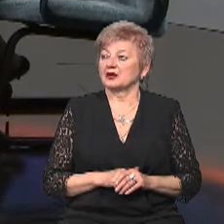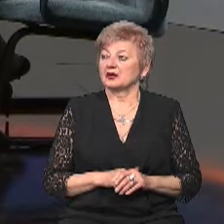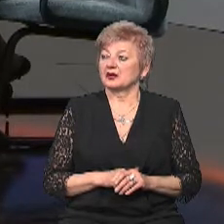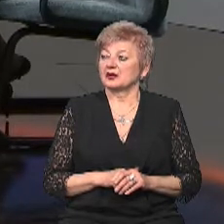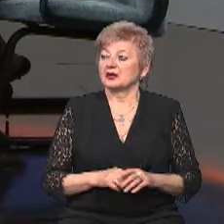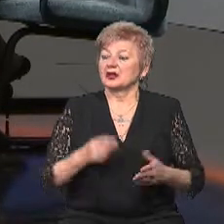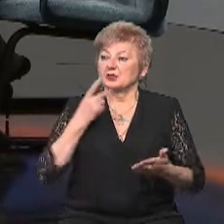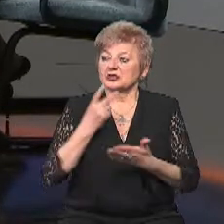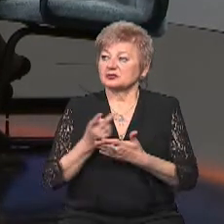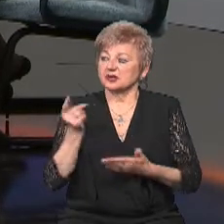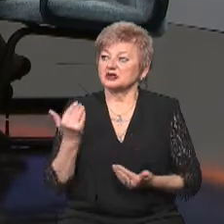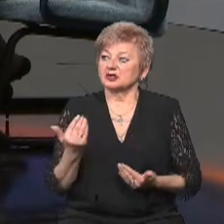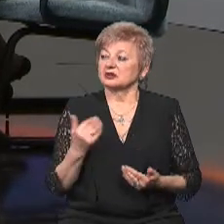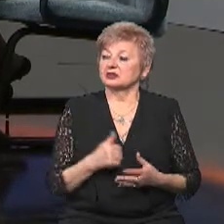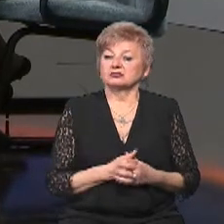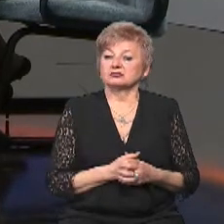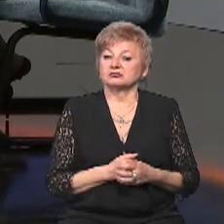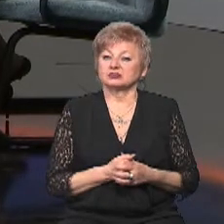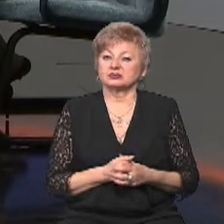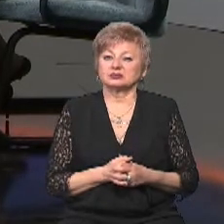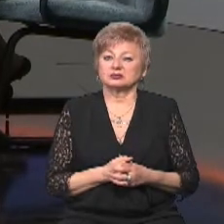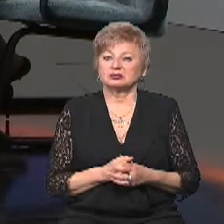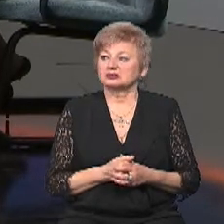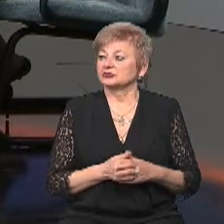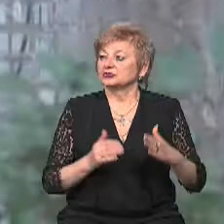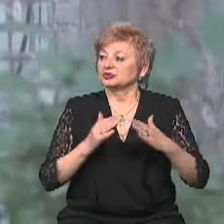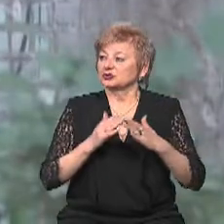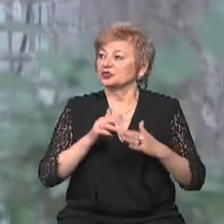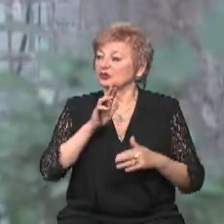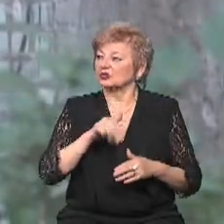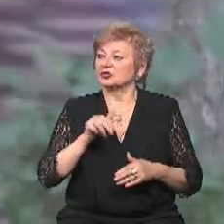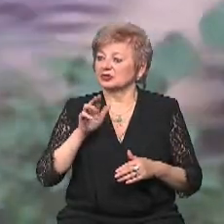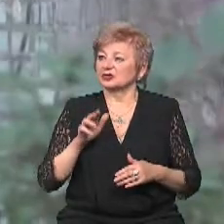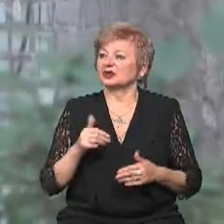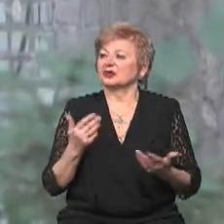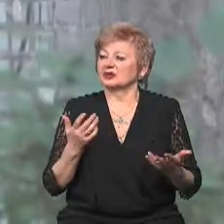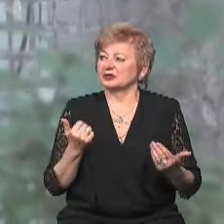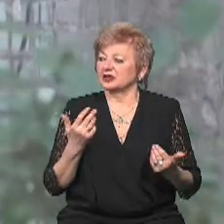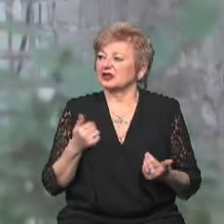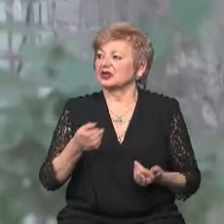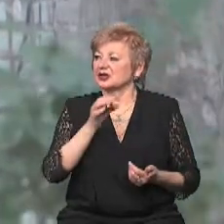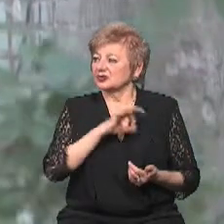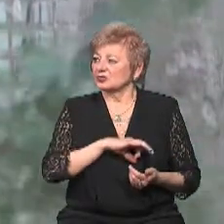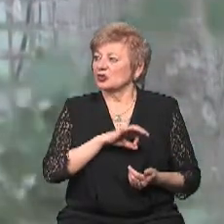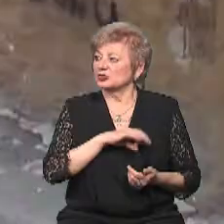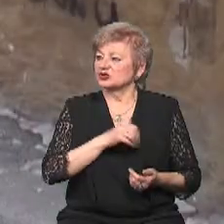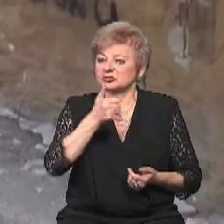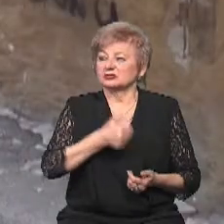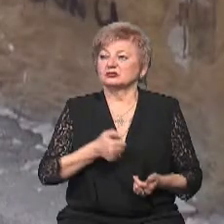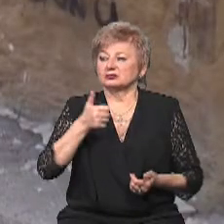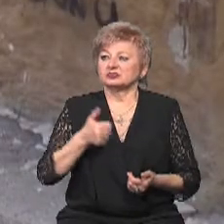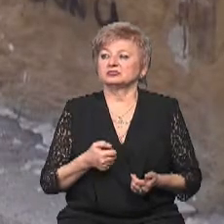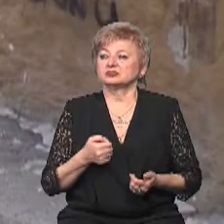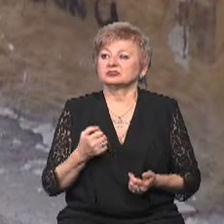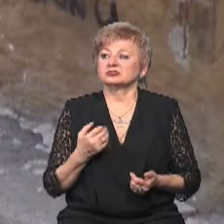Там, ну, щоразу видумують якісь нові візуальні оформлення. Так, вже навіть наліпки використовують. О, спеціальні. Змінюють